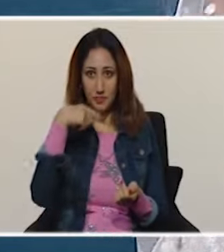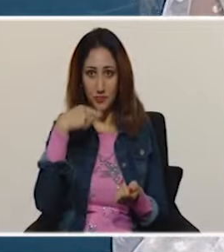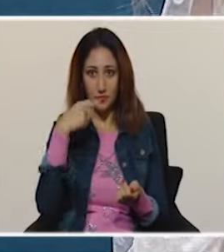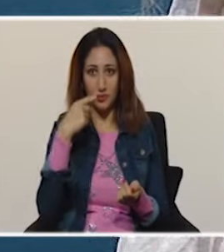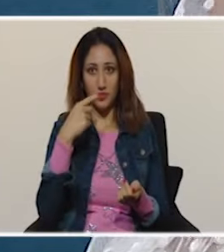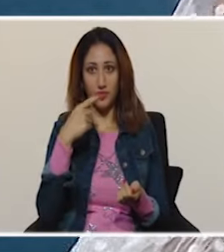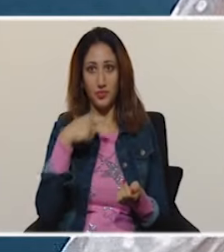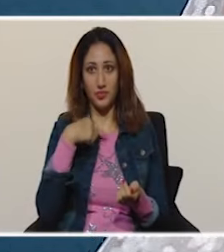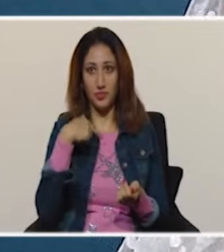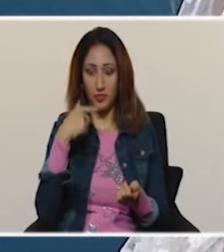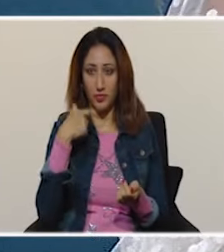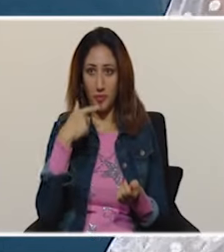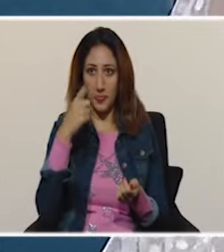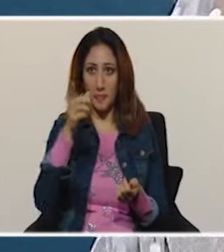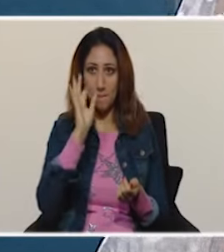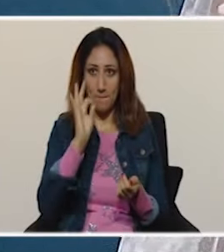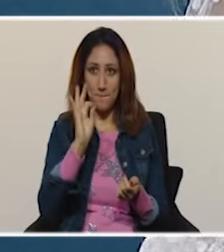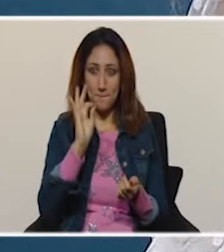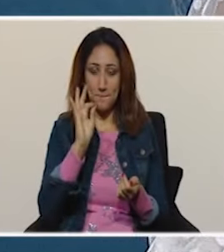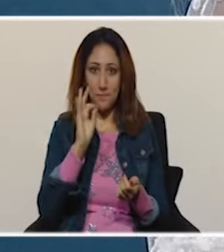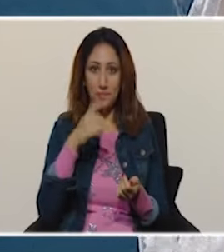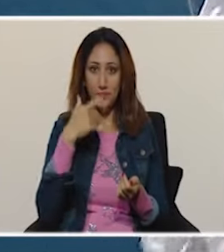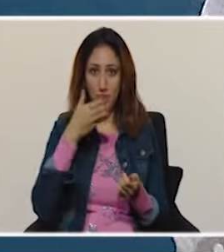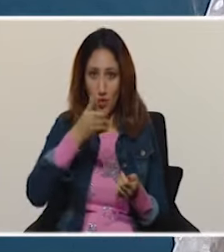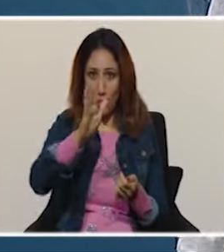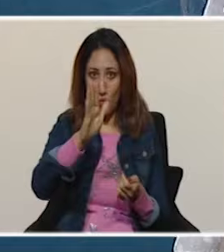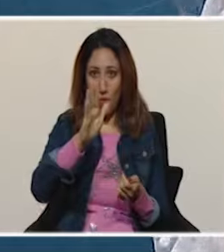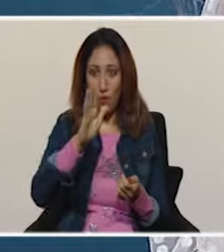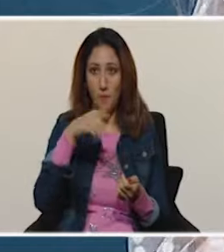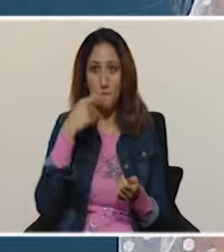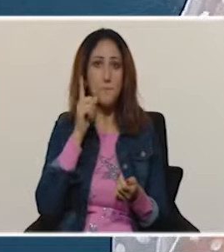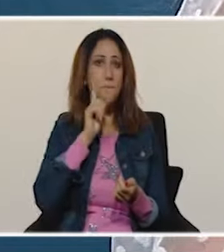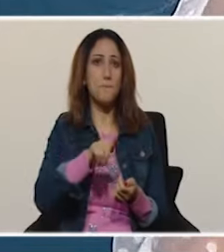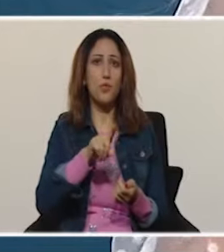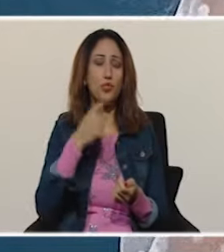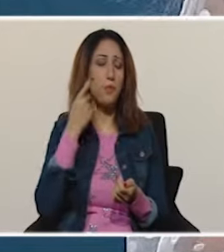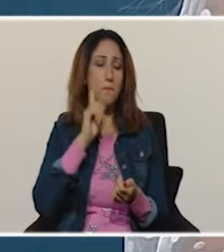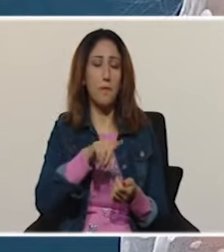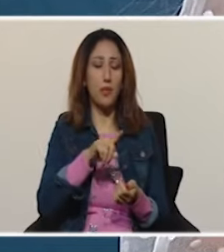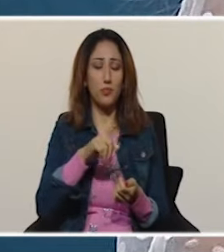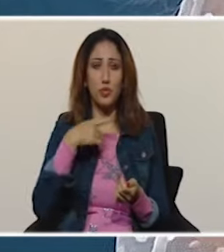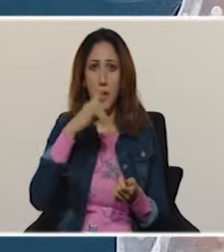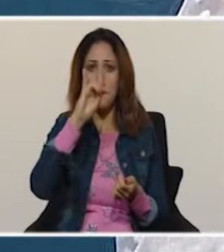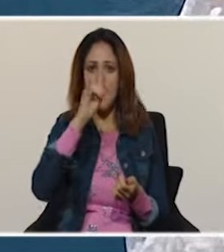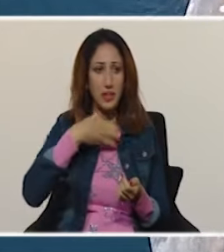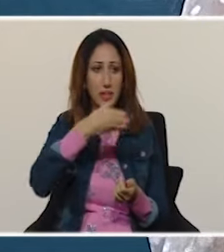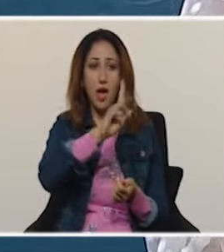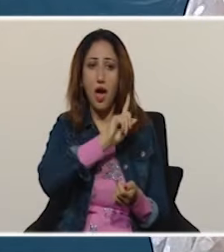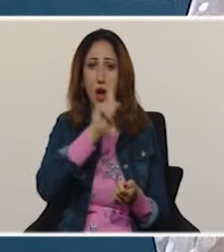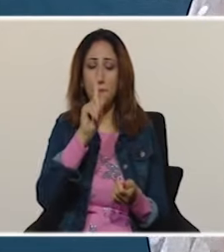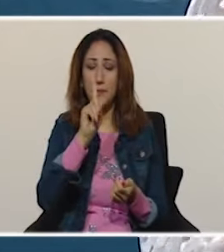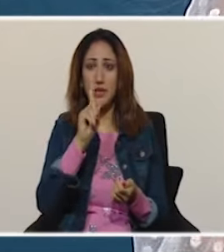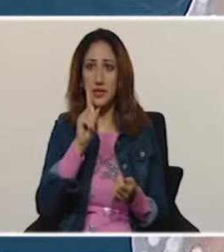السنه اللي بيكون بعدك انت انه عم بجر الرمق حلاوه روح انه يا جماعه ما بحبوش ما حضرت ولا كورس ما حضرت ولا